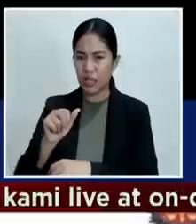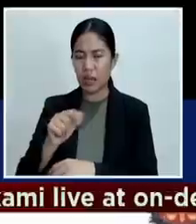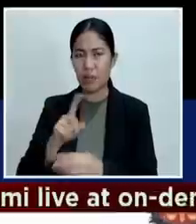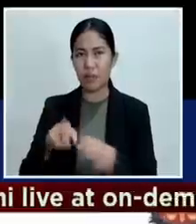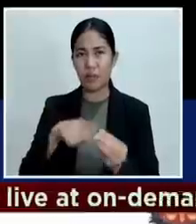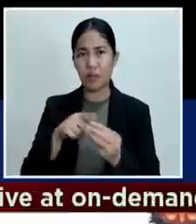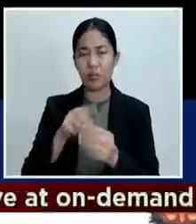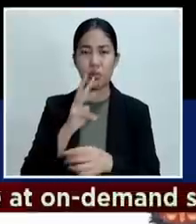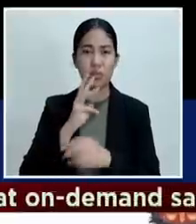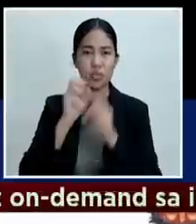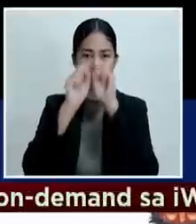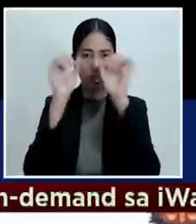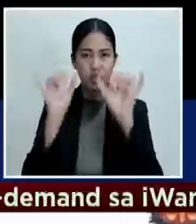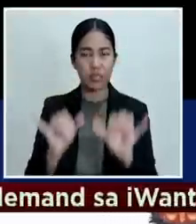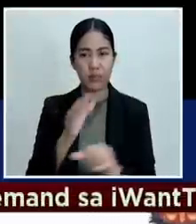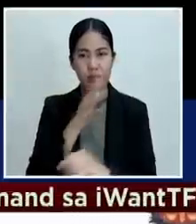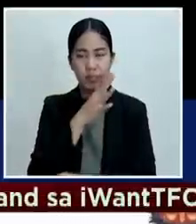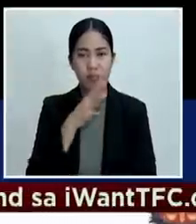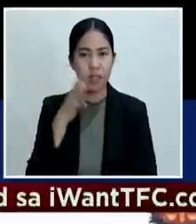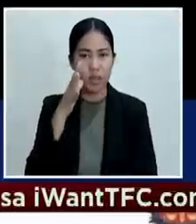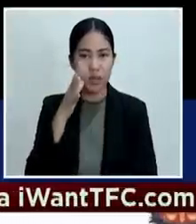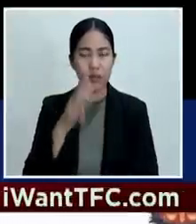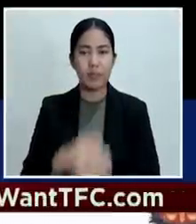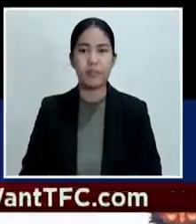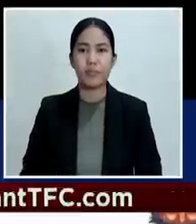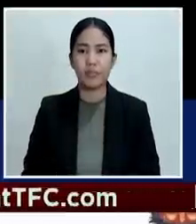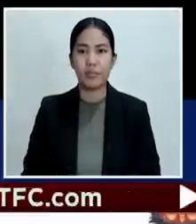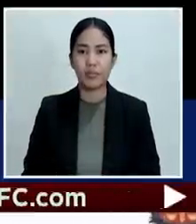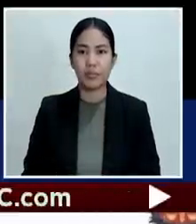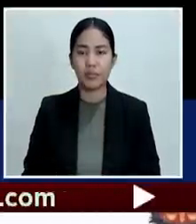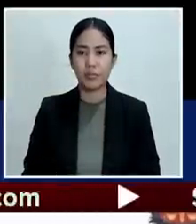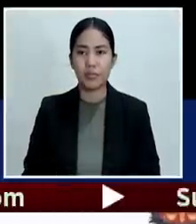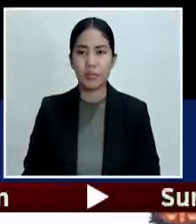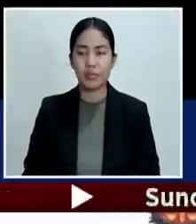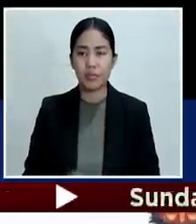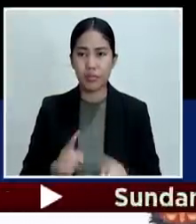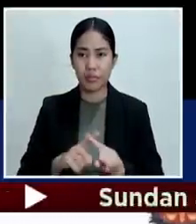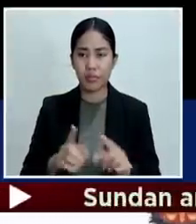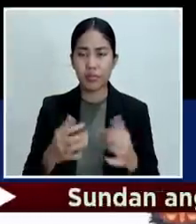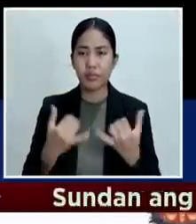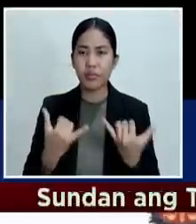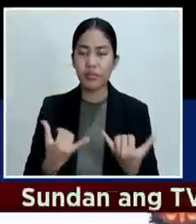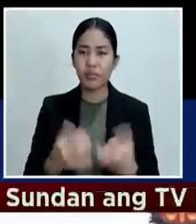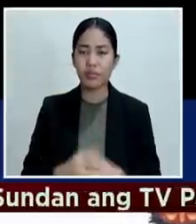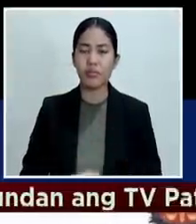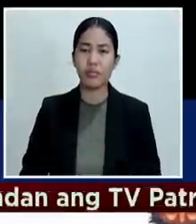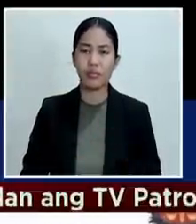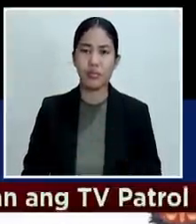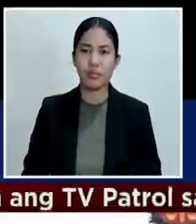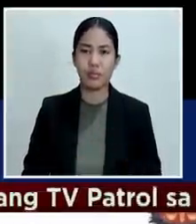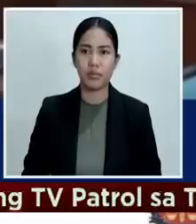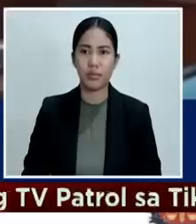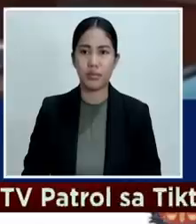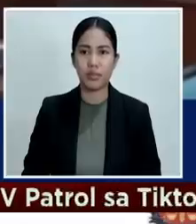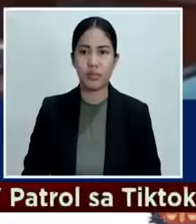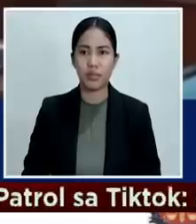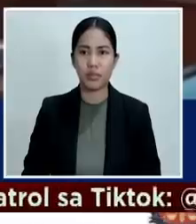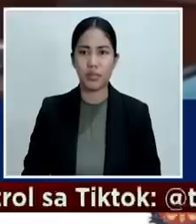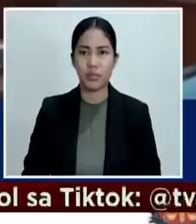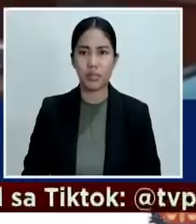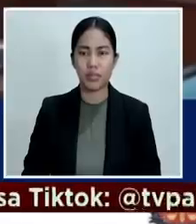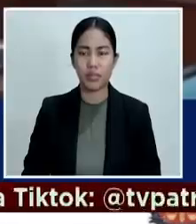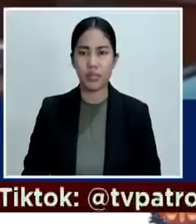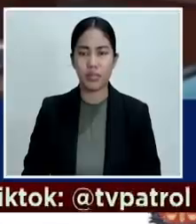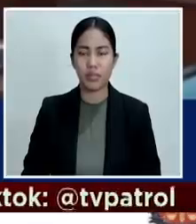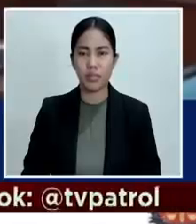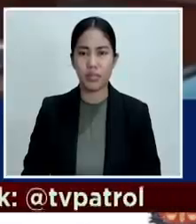sakahan. Katapos itong hearing, ipaglalabang ko na may makukulong. May makasuan, may makukulong. May